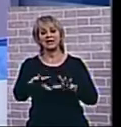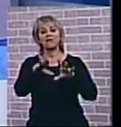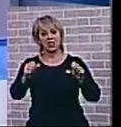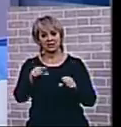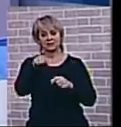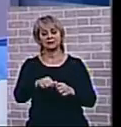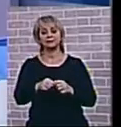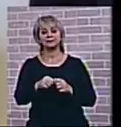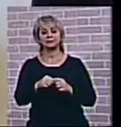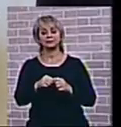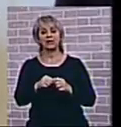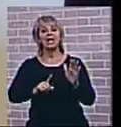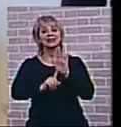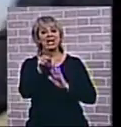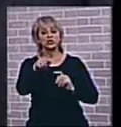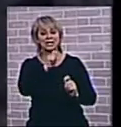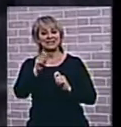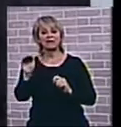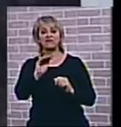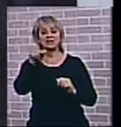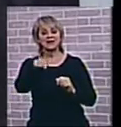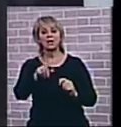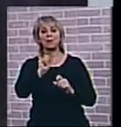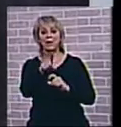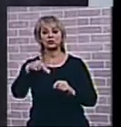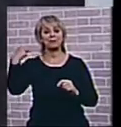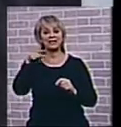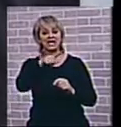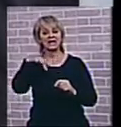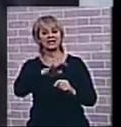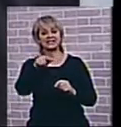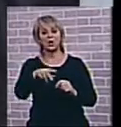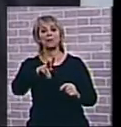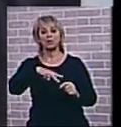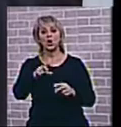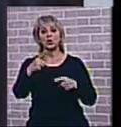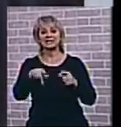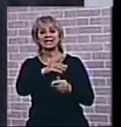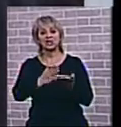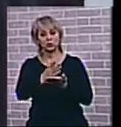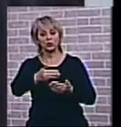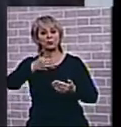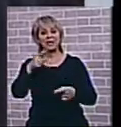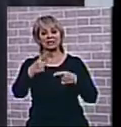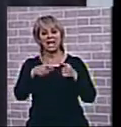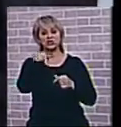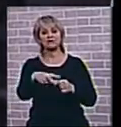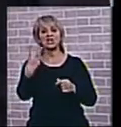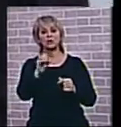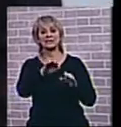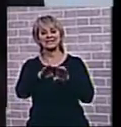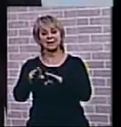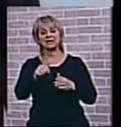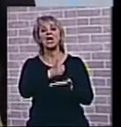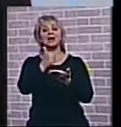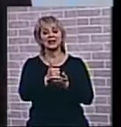власти. Начинают с наград федеральных. По поручению президента России медаль ордена за заслуги перед Отечеством второй